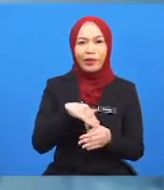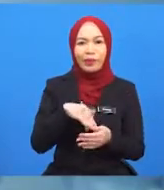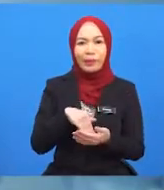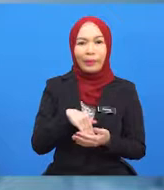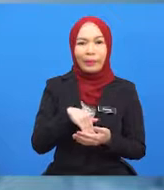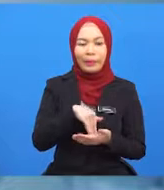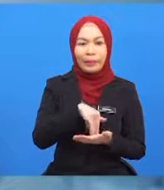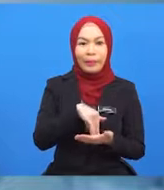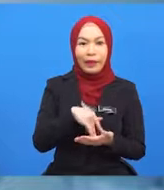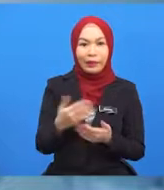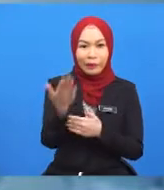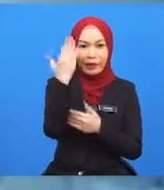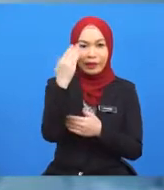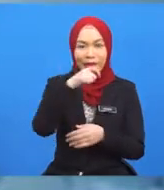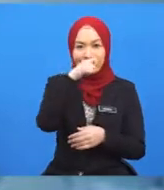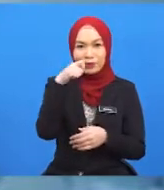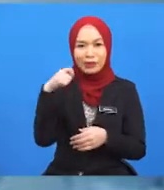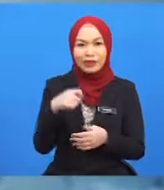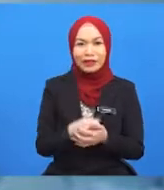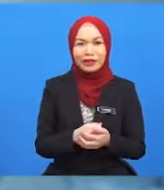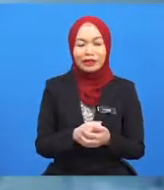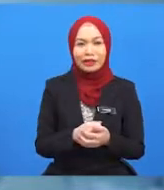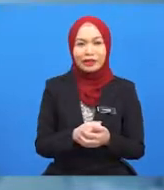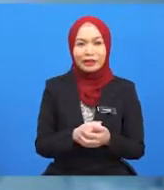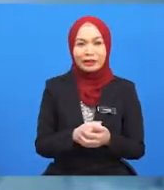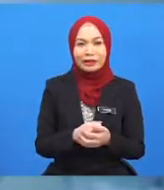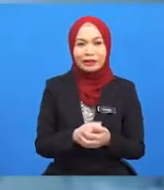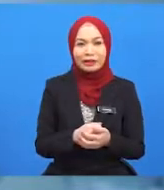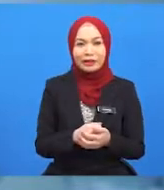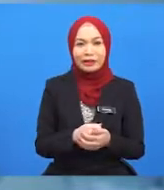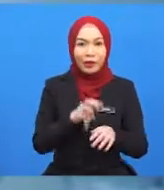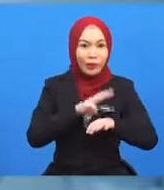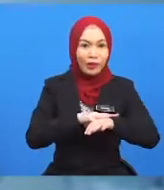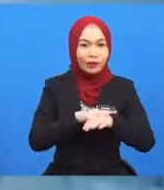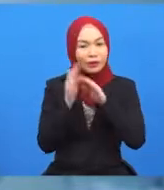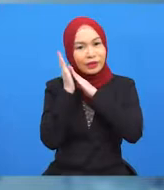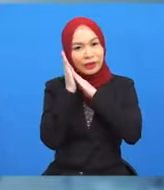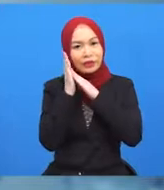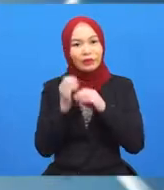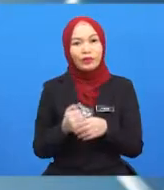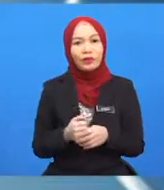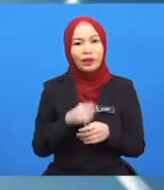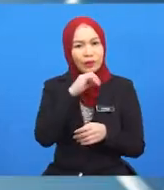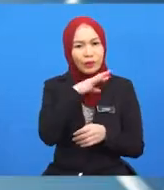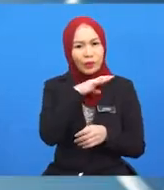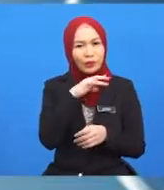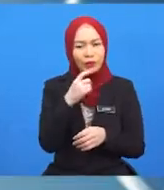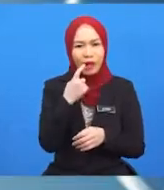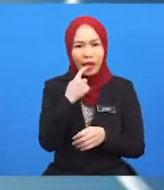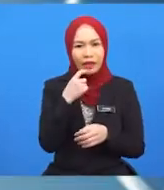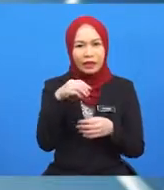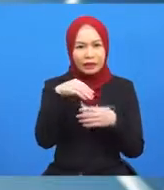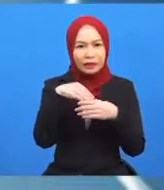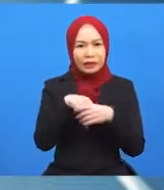betul. Semasa kita tidur, banyak asid dihasilkan oleh bakteria dalam mulut kita. Maka kandungan